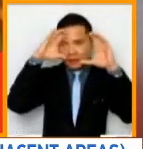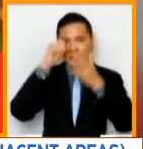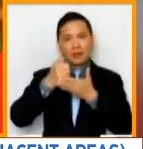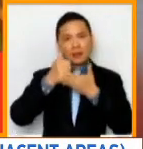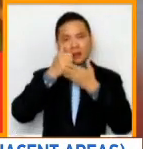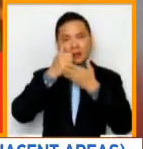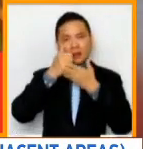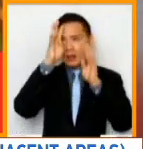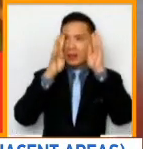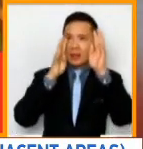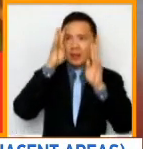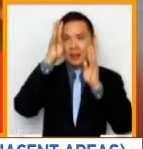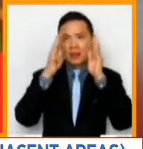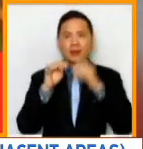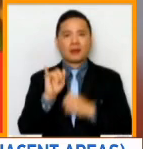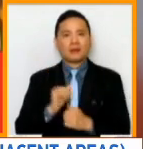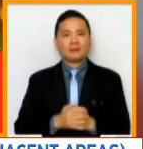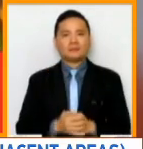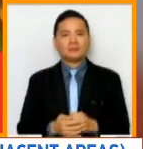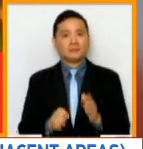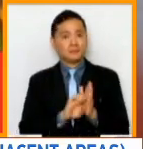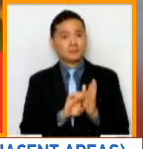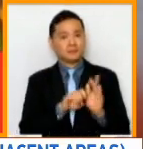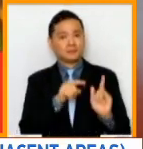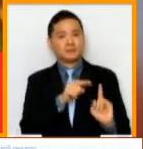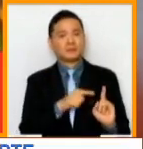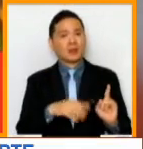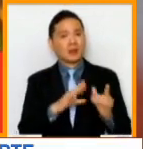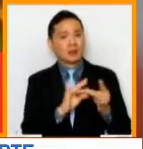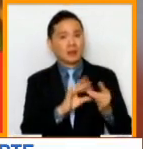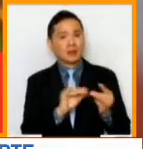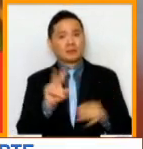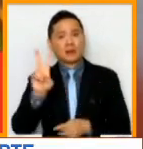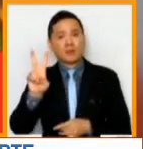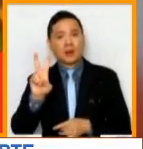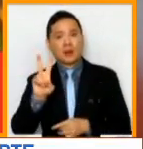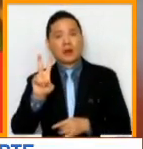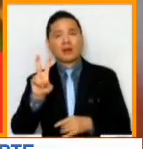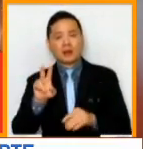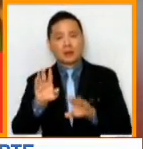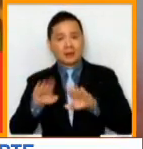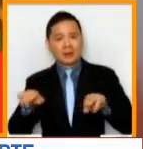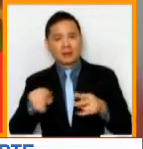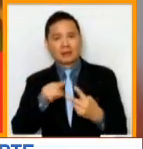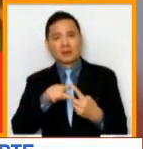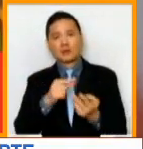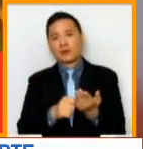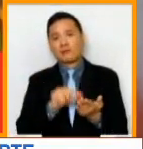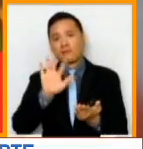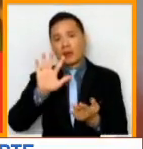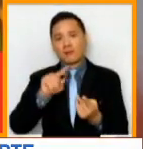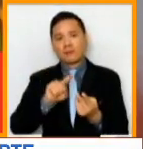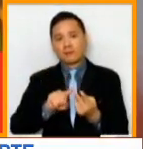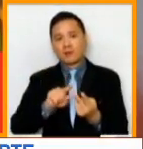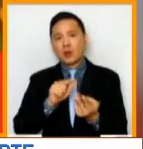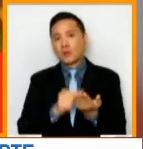kwento na sinulat ng dalawang bata, isang grade 5 at grade 6. So isang collaboration ito.